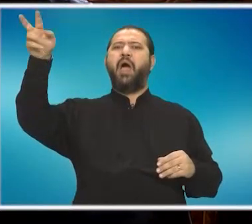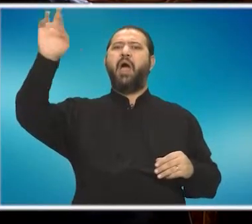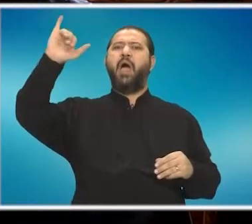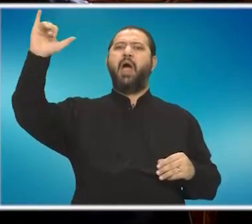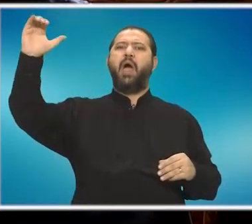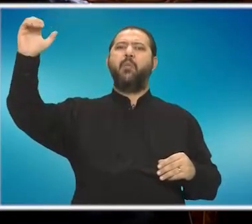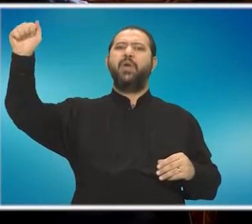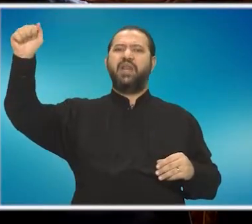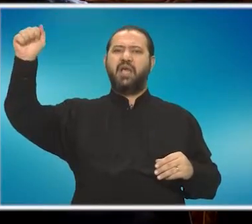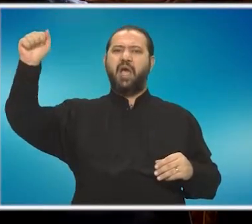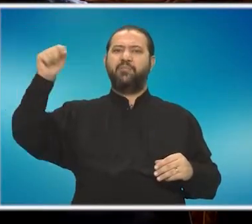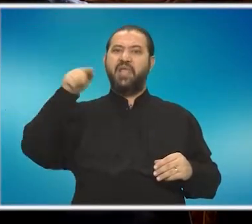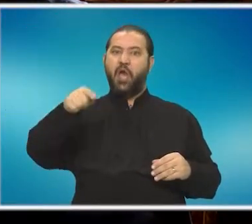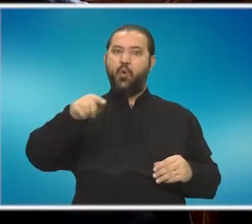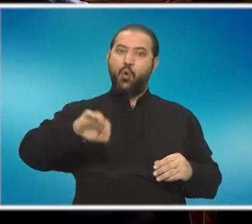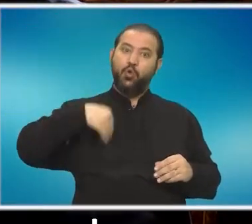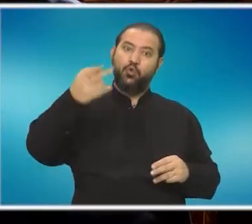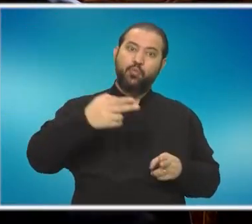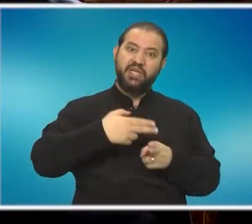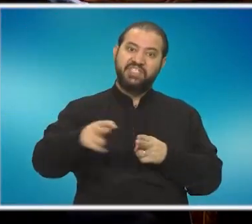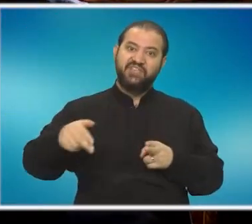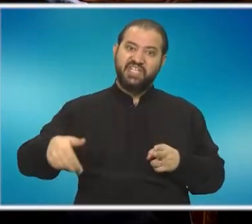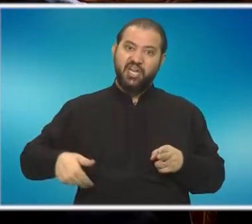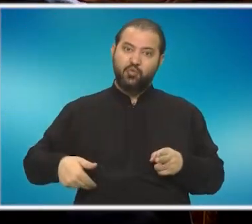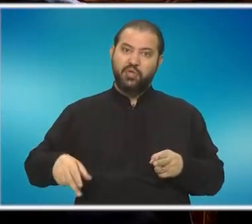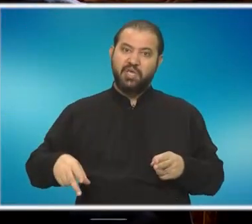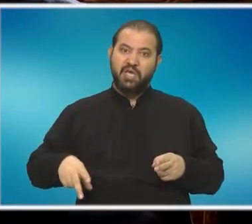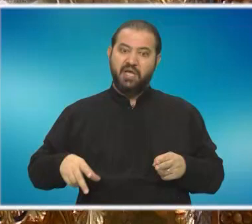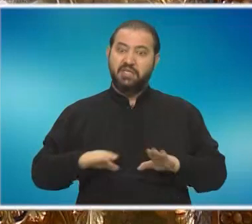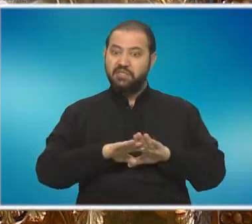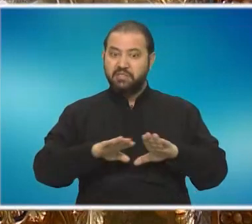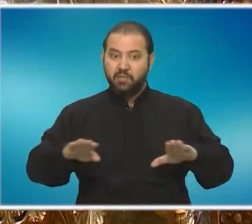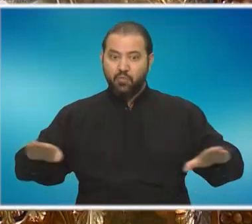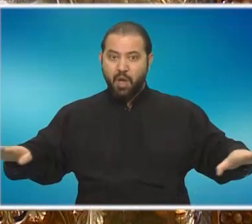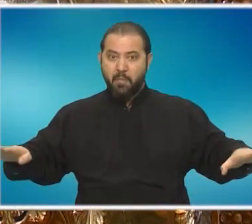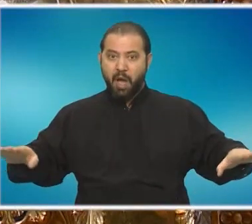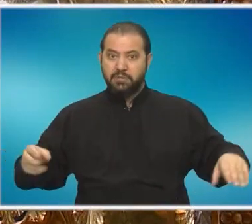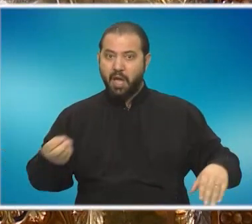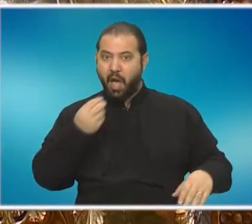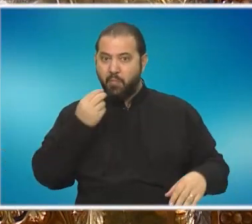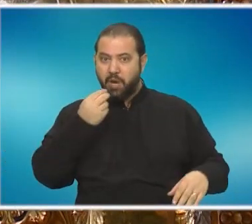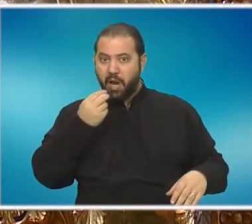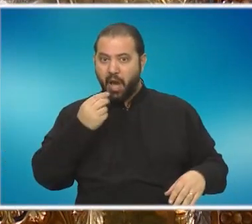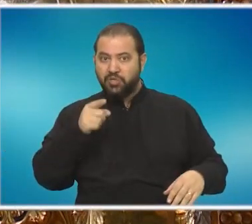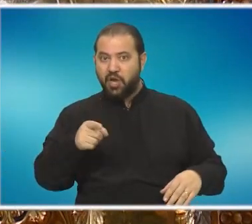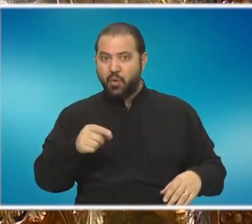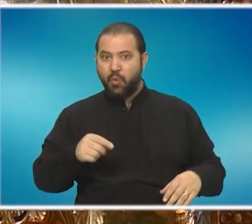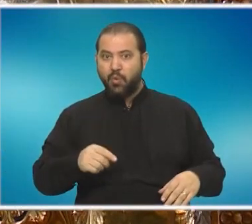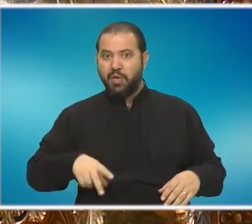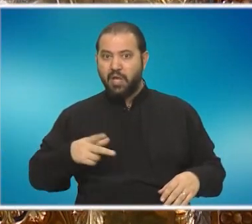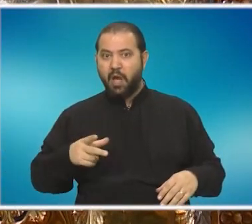Acolo, întotdeauna după Sfânta Liturghie, avea loc masa socială. În cadrul diasporei erau